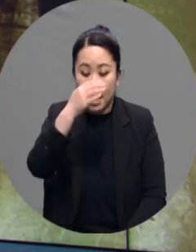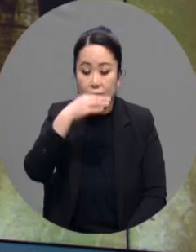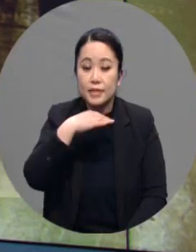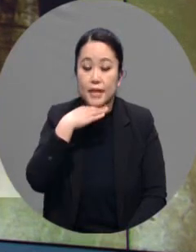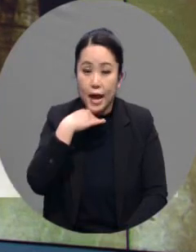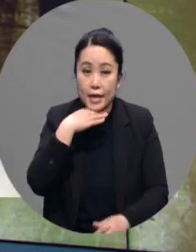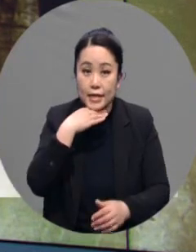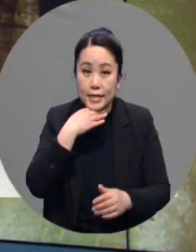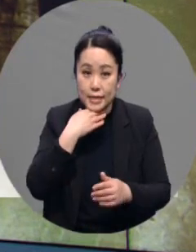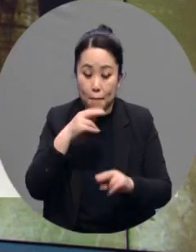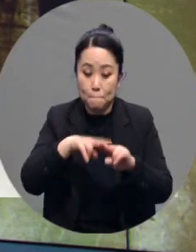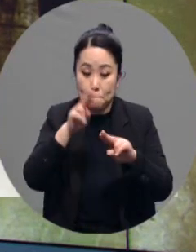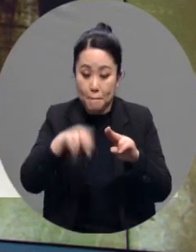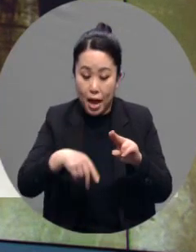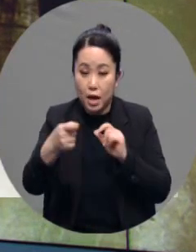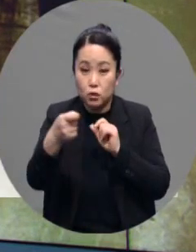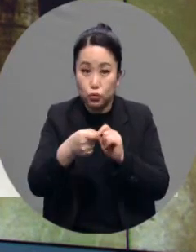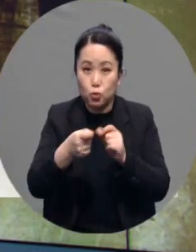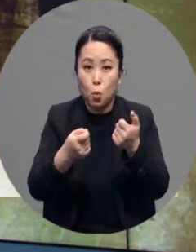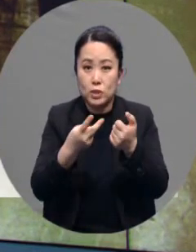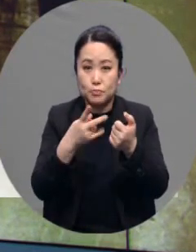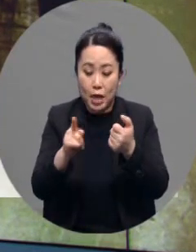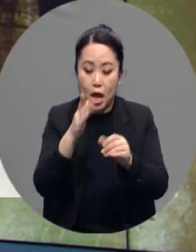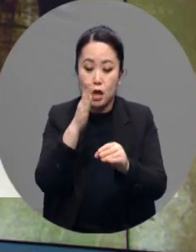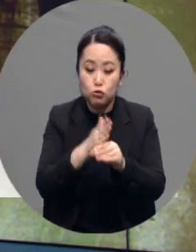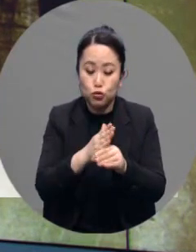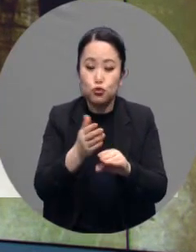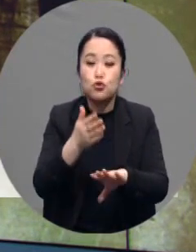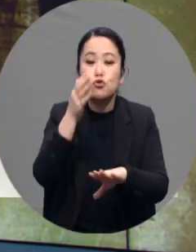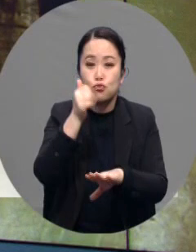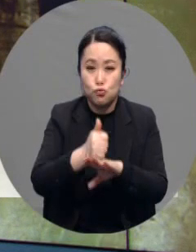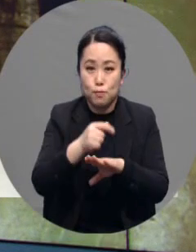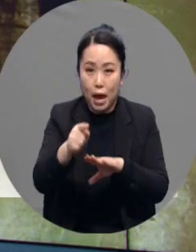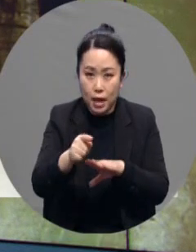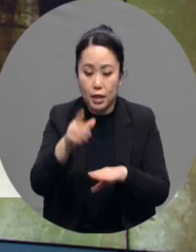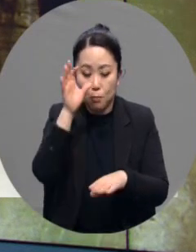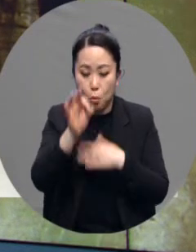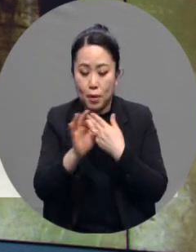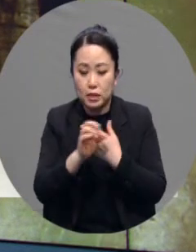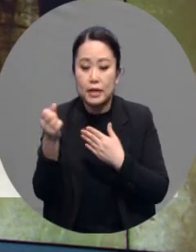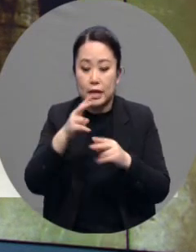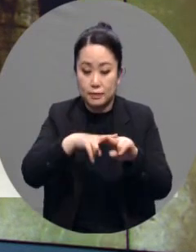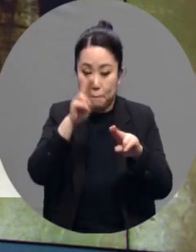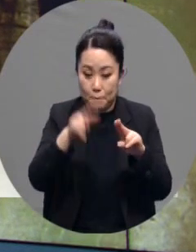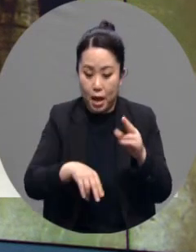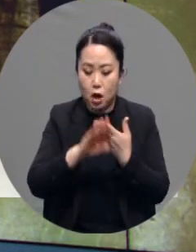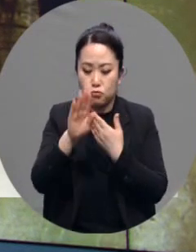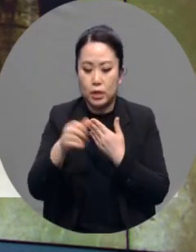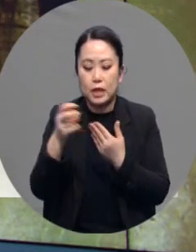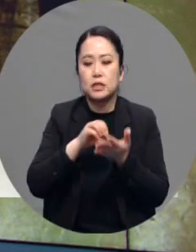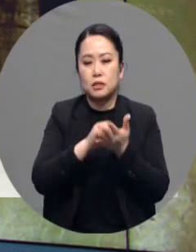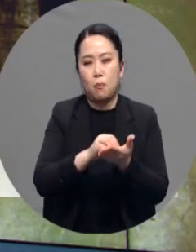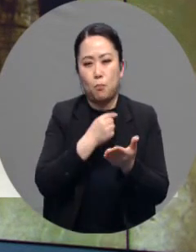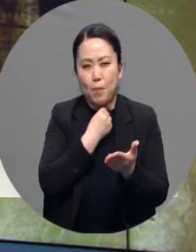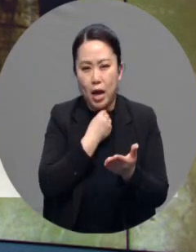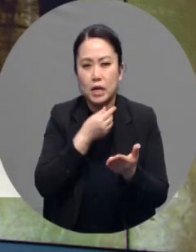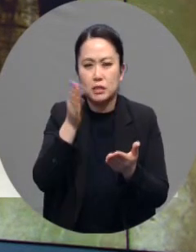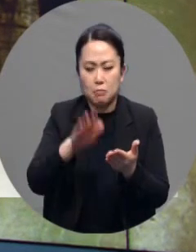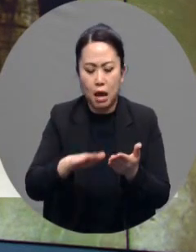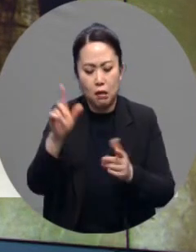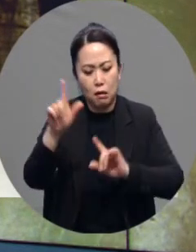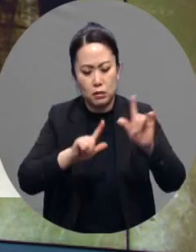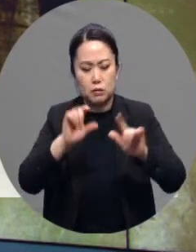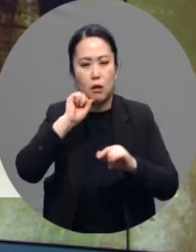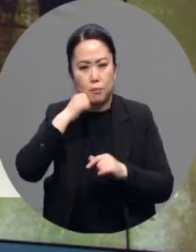정년을 앞둔 50대 중후반 직장인 대부분이 재취업을 원하지만 현실은 녹록하지 않습니다. 고령자들이 원하는